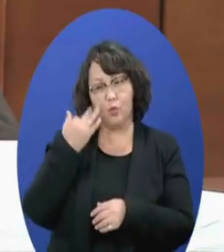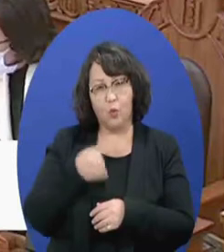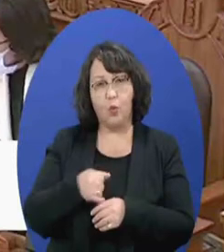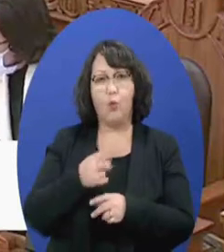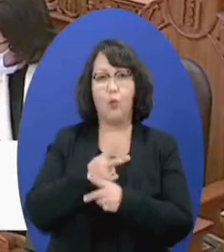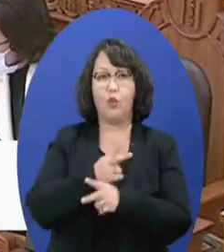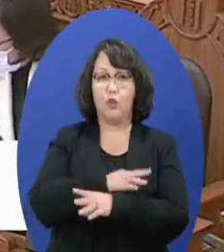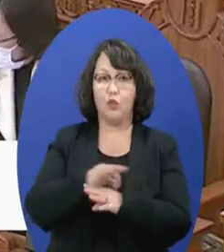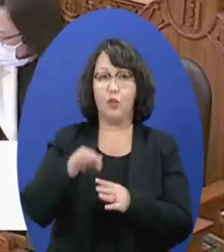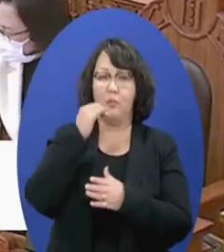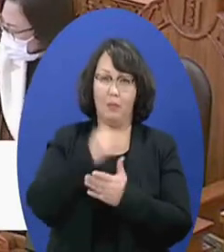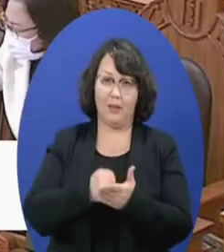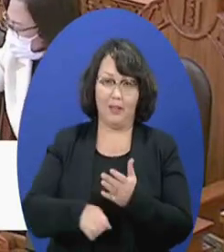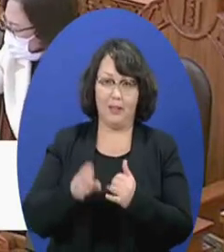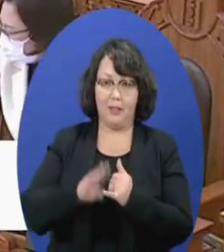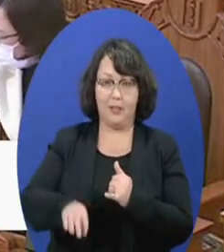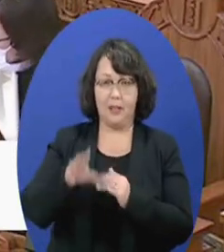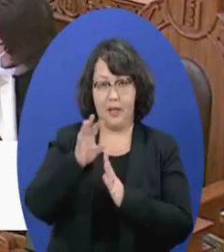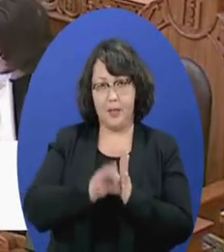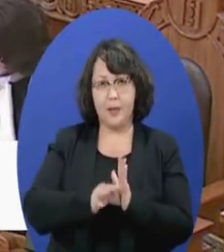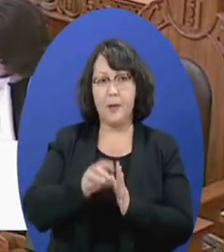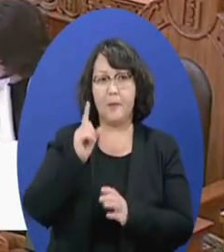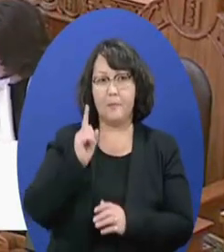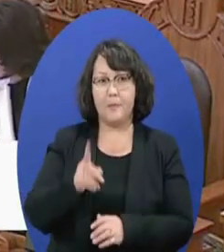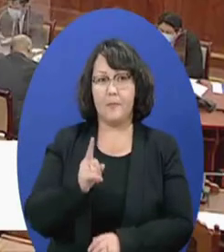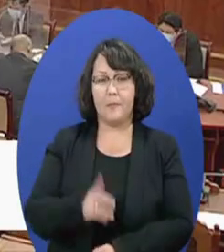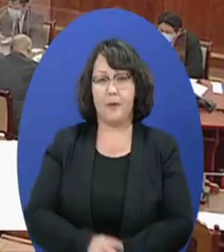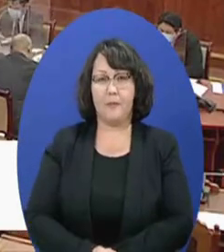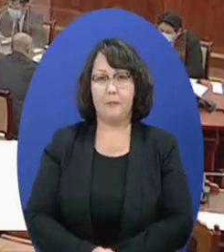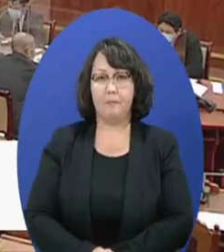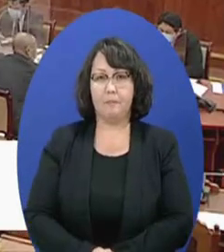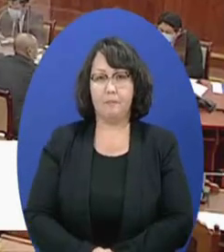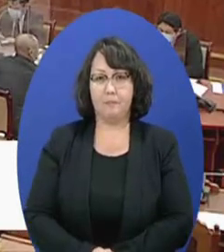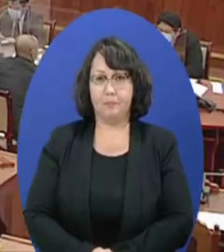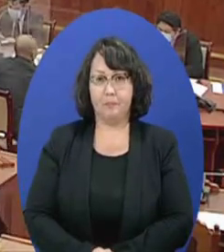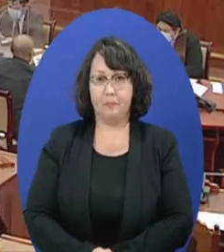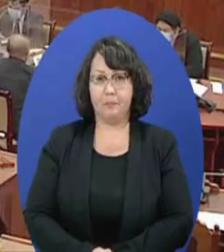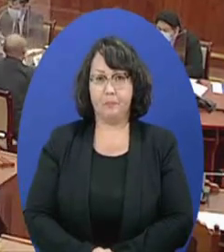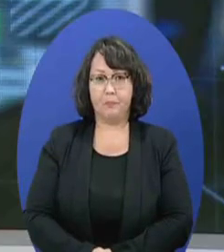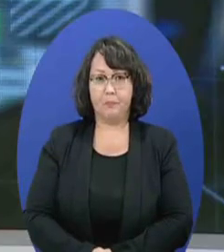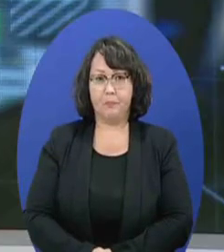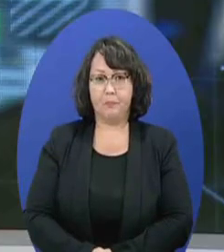хуулийн төслийг батлах эцсийн асуудлыг хэлэлцэж шийдвэрлэнэ. Шийдвэр гаргах баталгаажуулбал